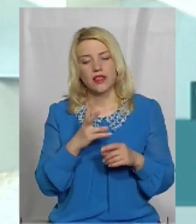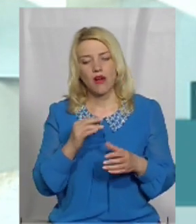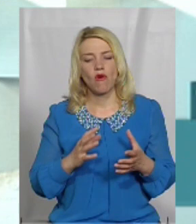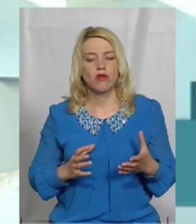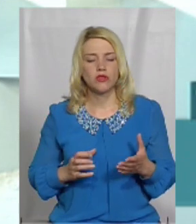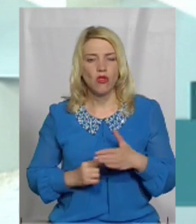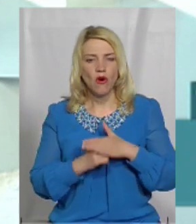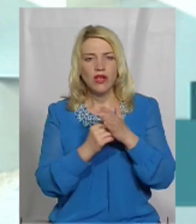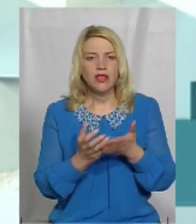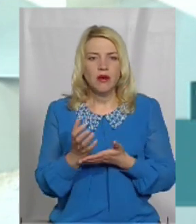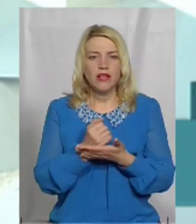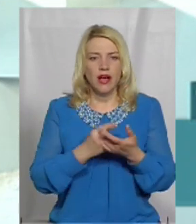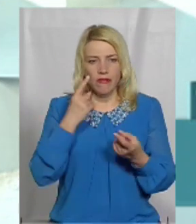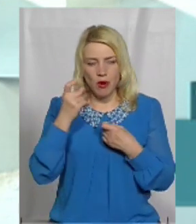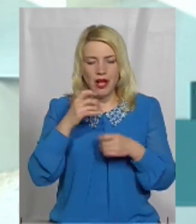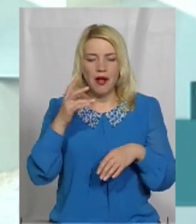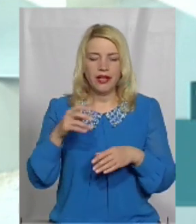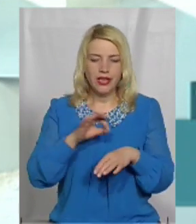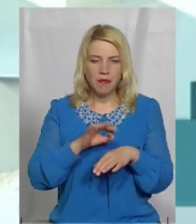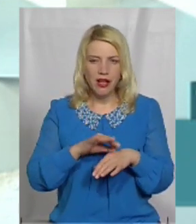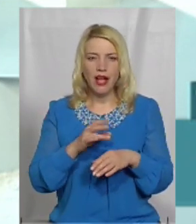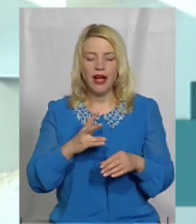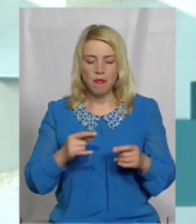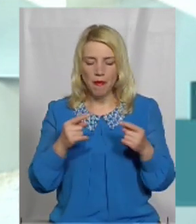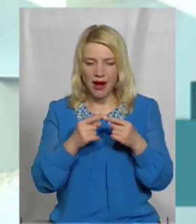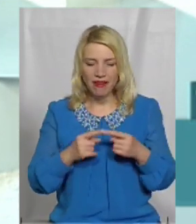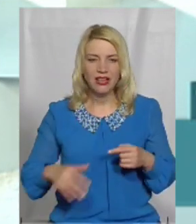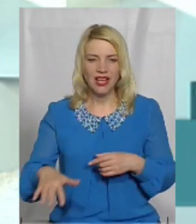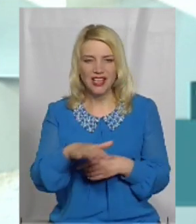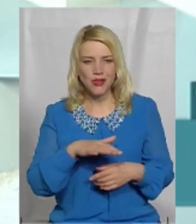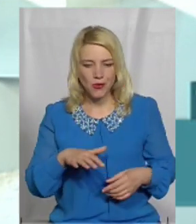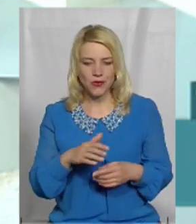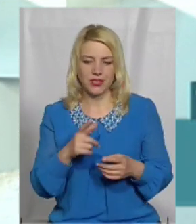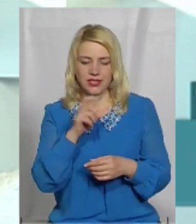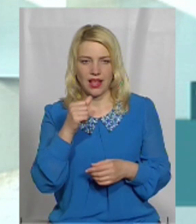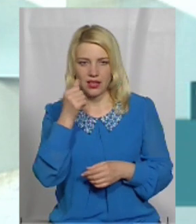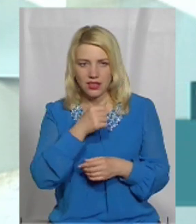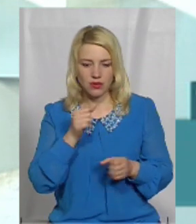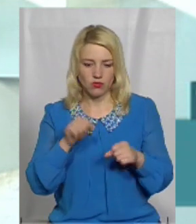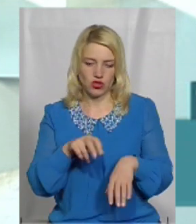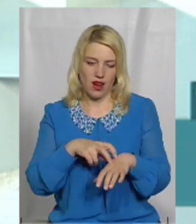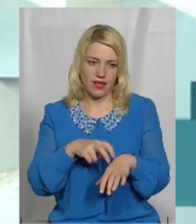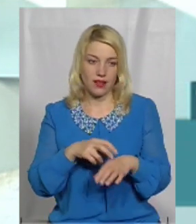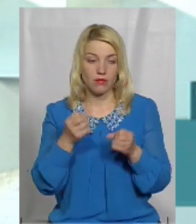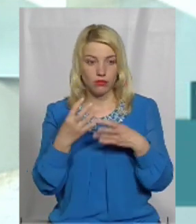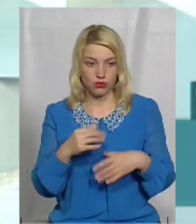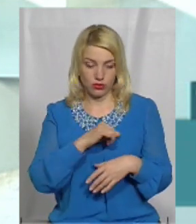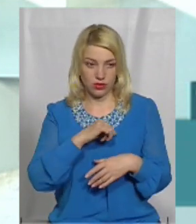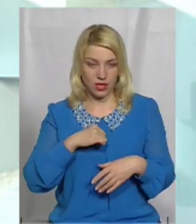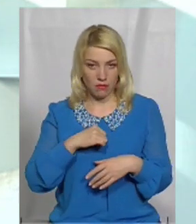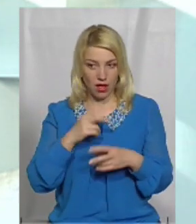зібрання інформації по дану захворюваність по певній території і протягом року. Може, в лікар просто